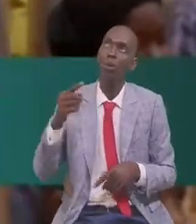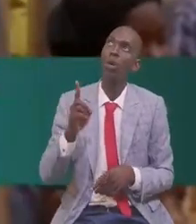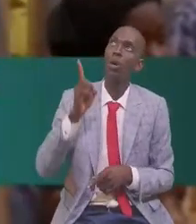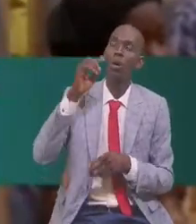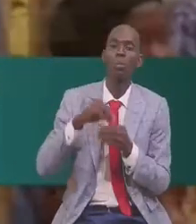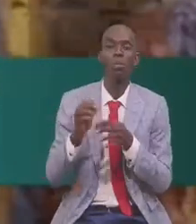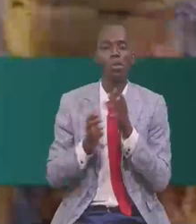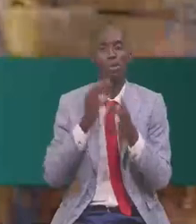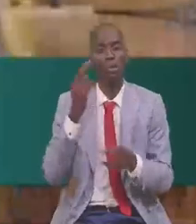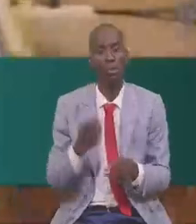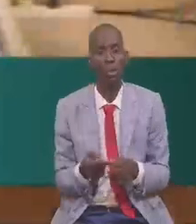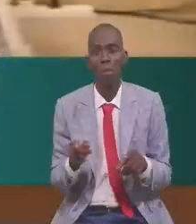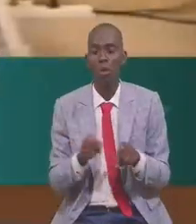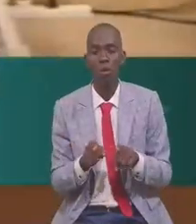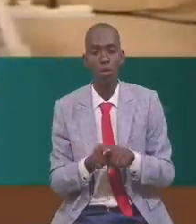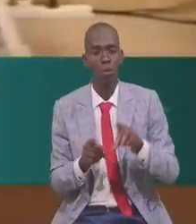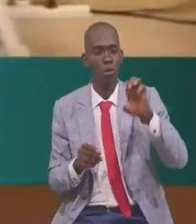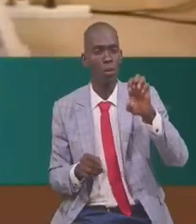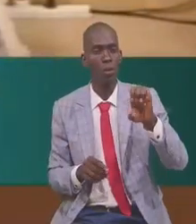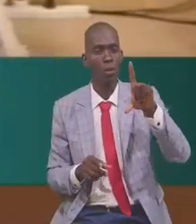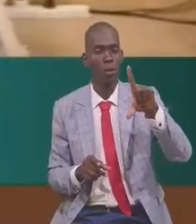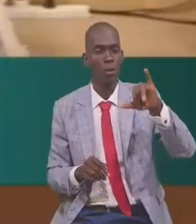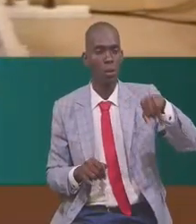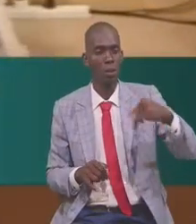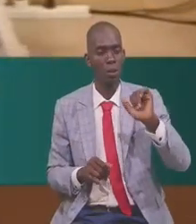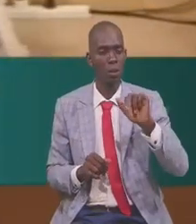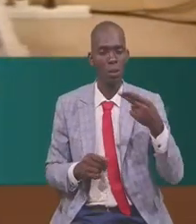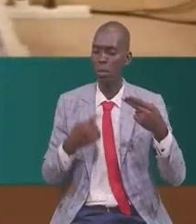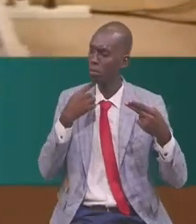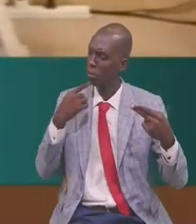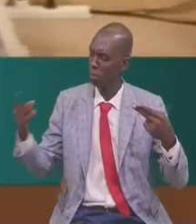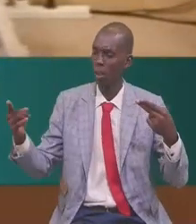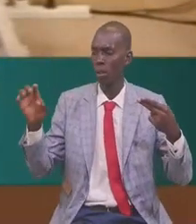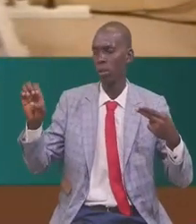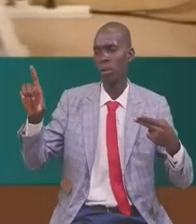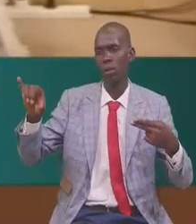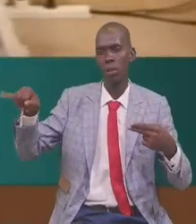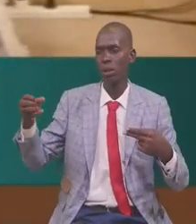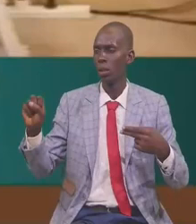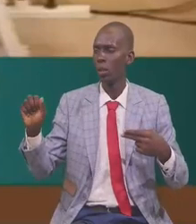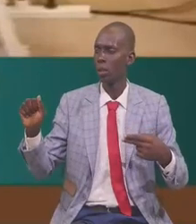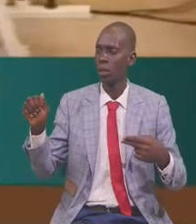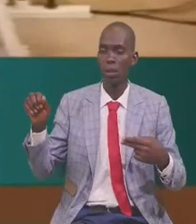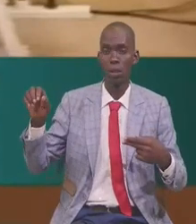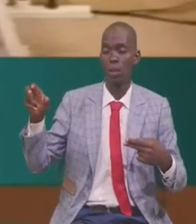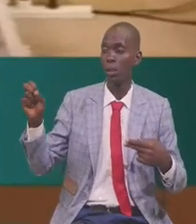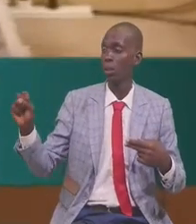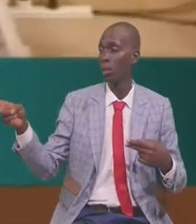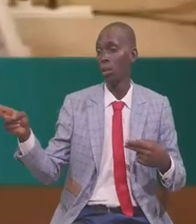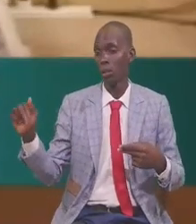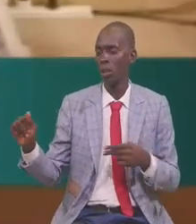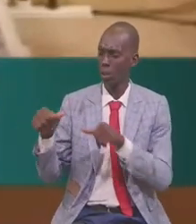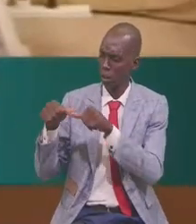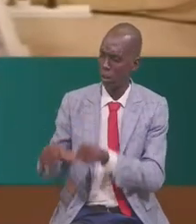Même Élie même dit, reste ici. Il dit, je ne te laisserai point. Et il descendira à